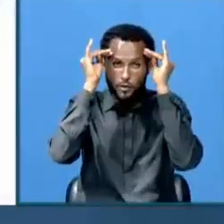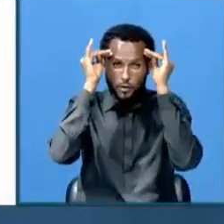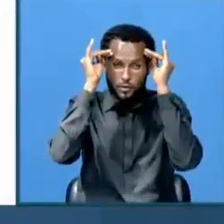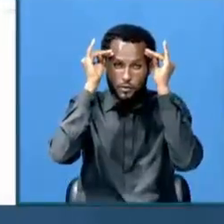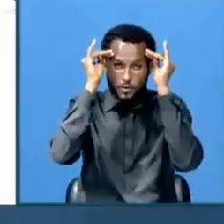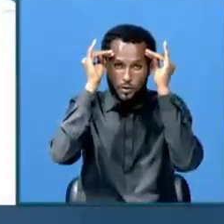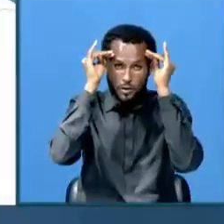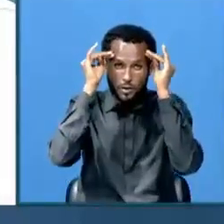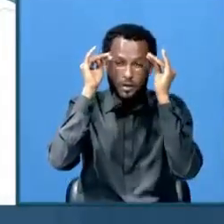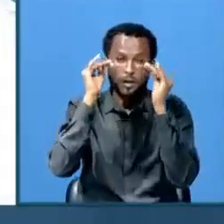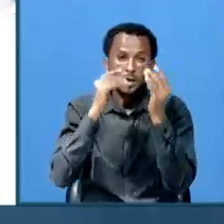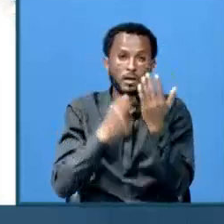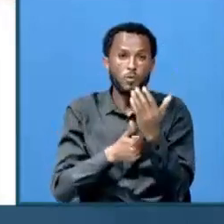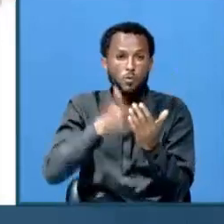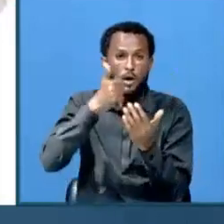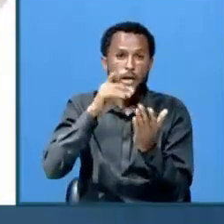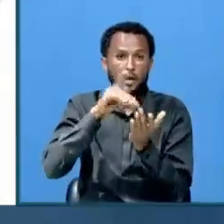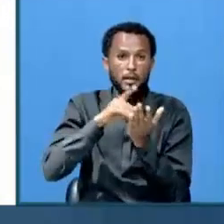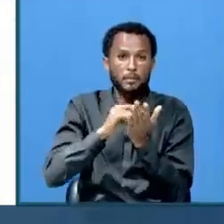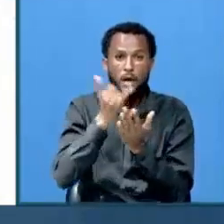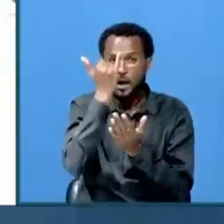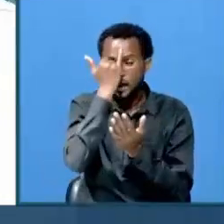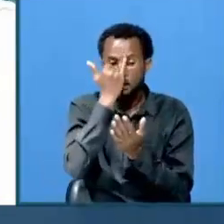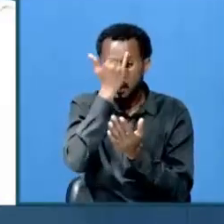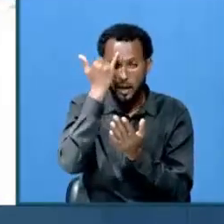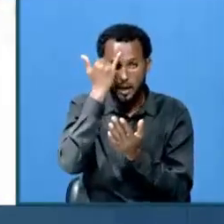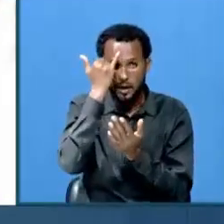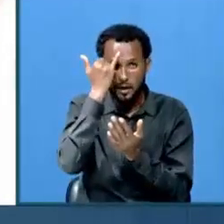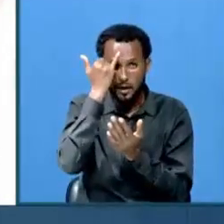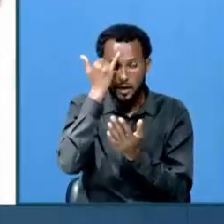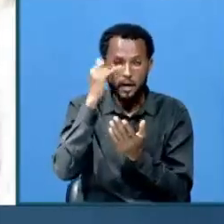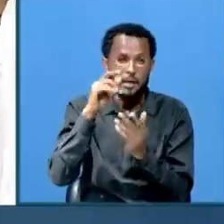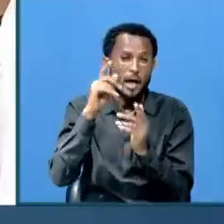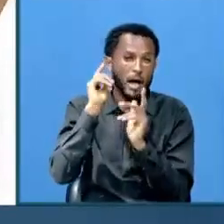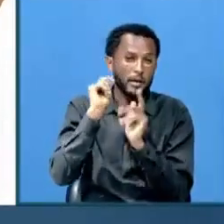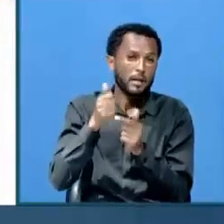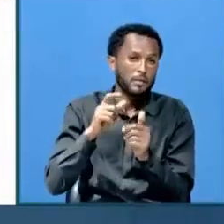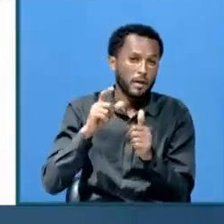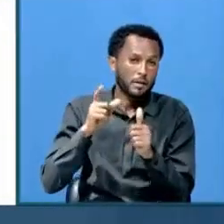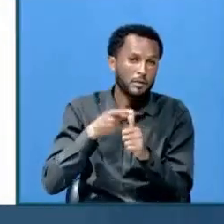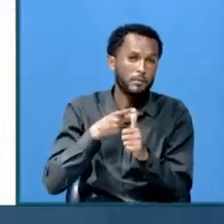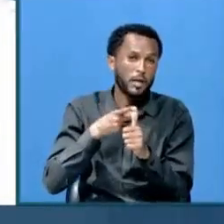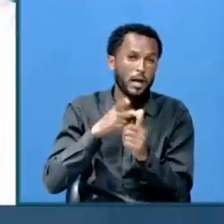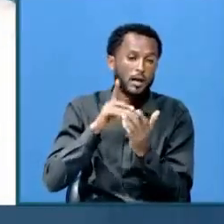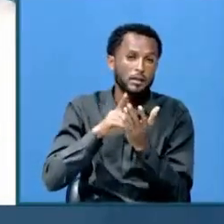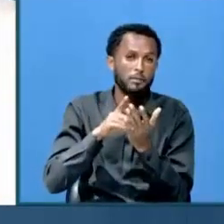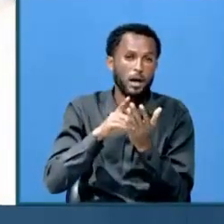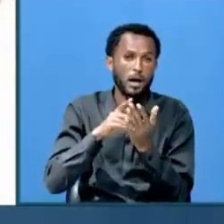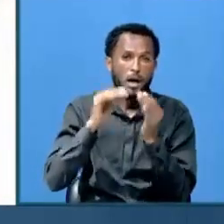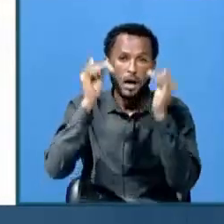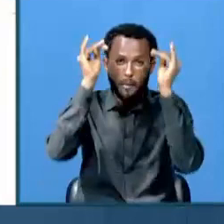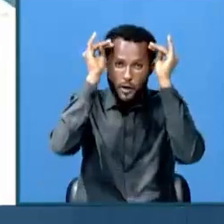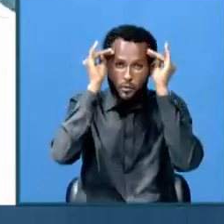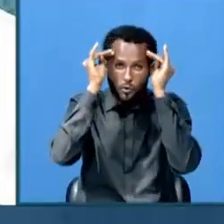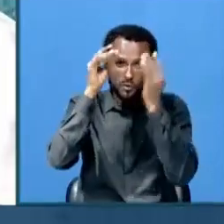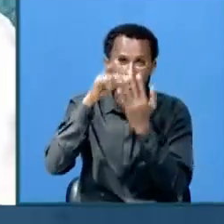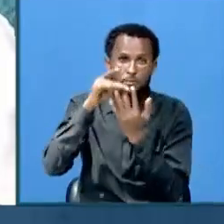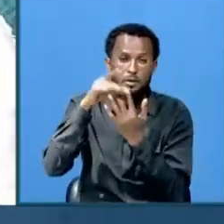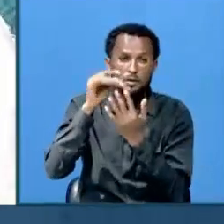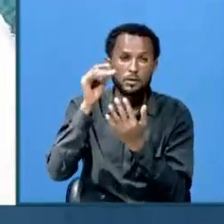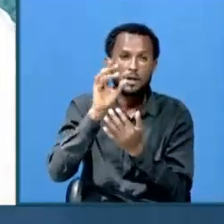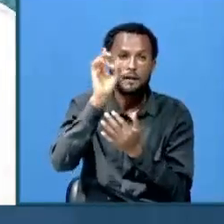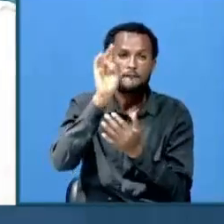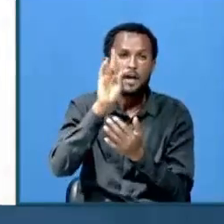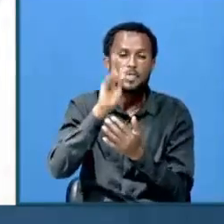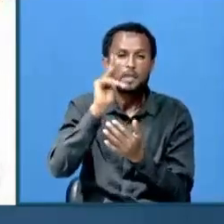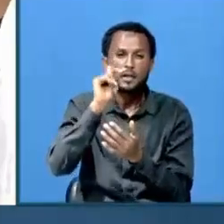ጵስና ናይ ዋና ከተማ ናይ ጣልያን ግን ኣብ ሰዓት እዚ እታ ጥንታዊት ከተማ እታ መፈለምታ ጴጥሮስ መንበሩ ገይሩ ዝሓረያ ቫቲካን እያ ዘላ